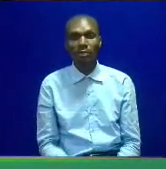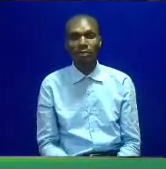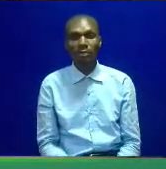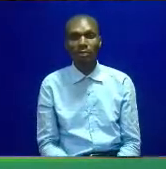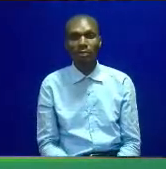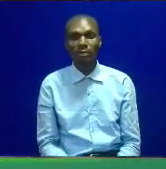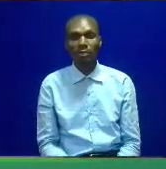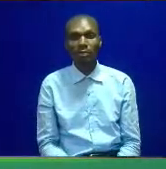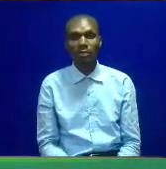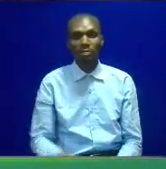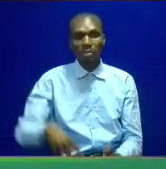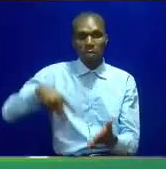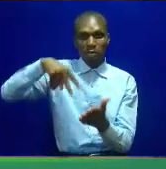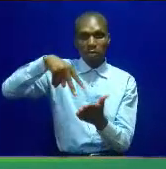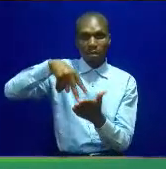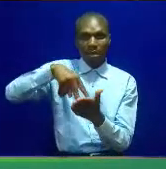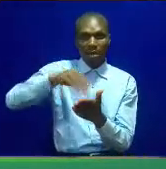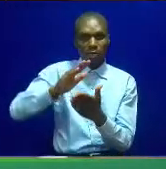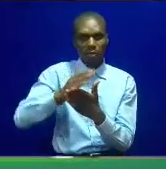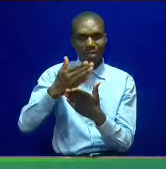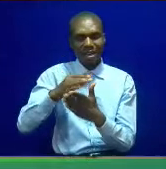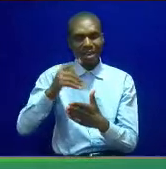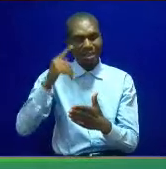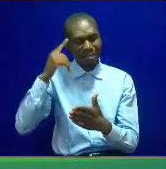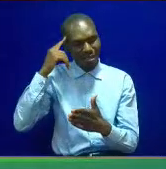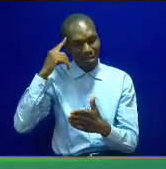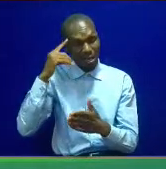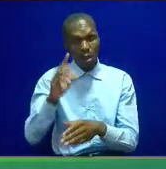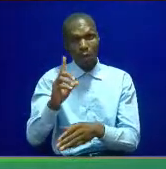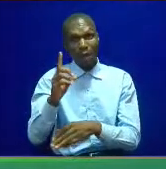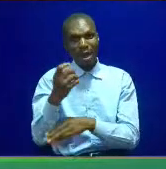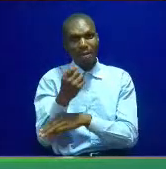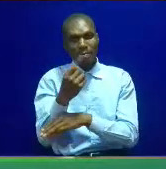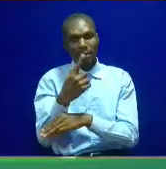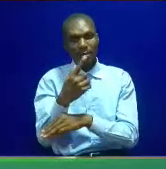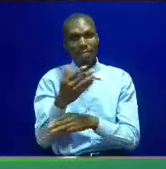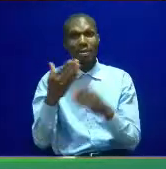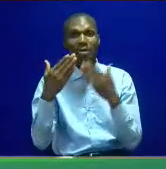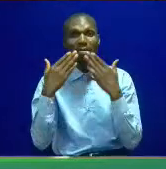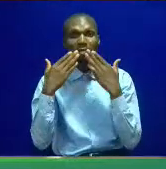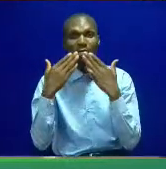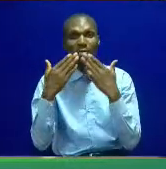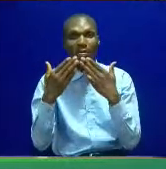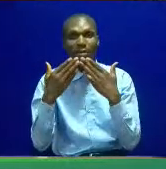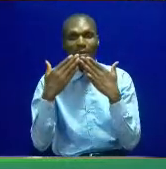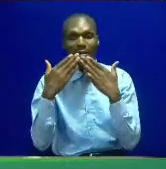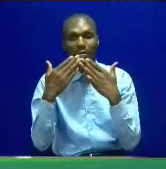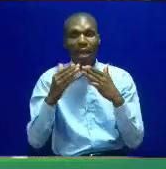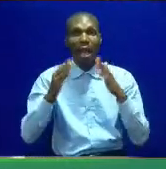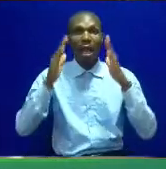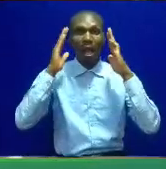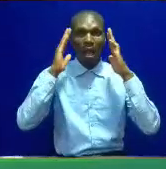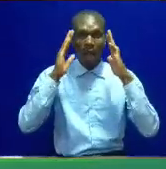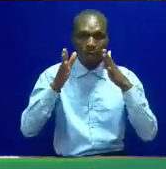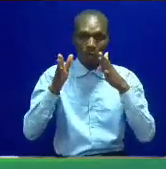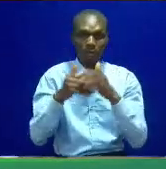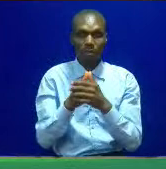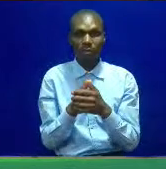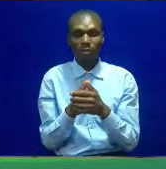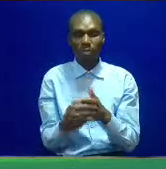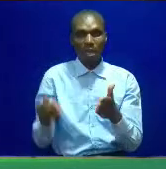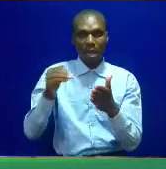mwa ko na bote na urwe bengere bya ase de game ambiya mon minto this tv ko ba kwani mara ko ba ya bono